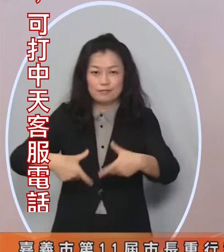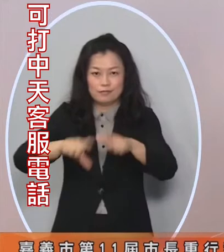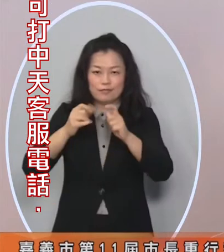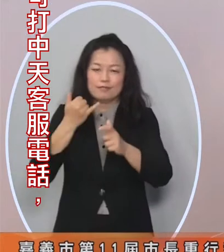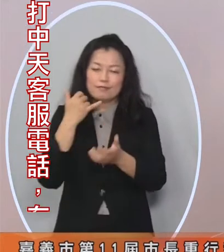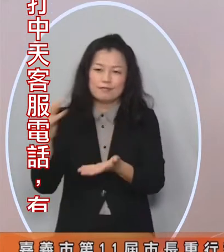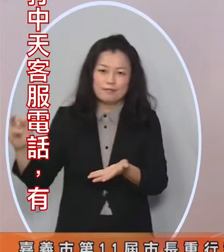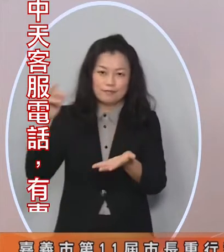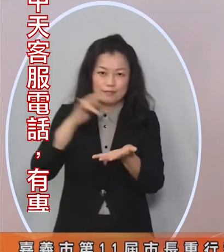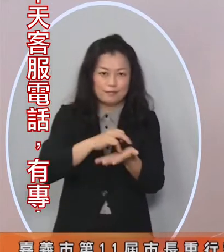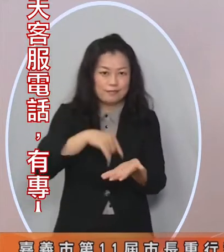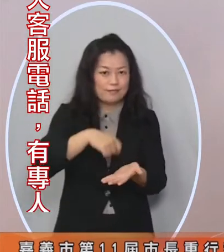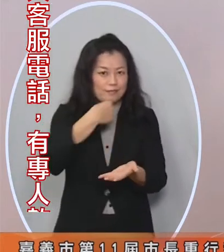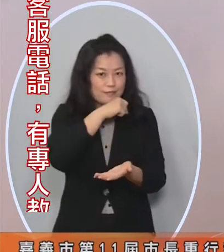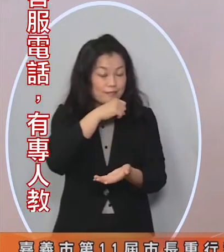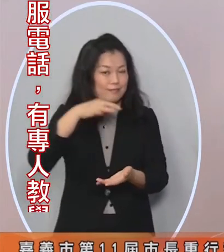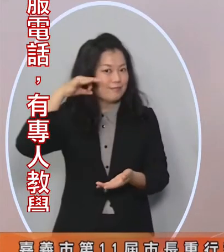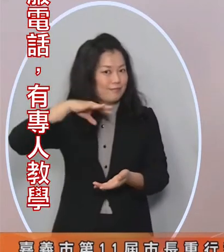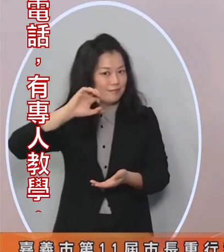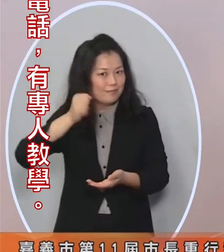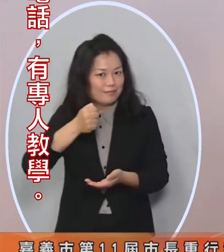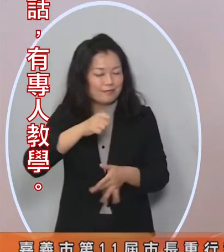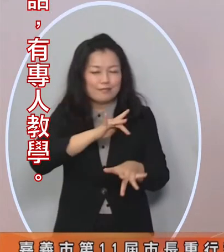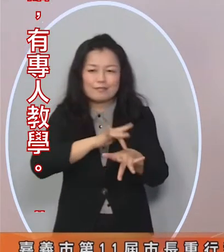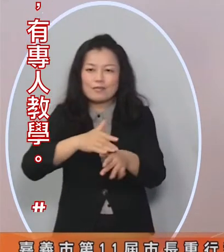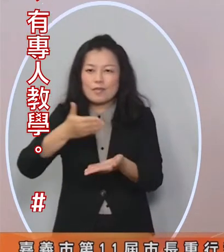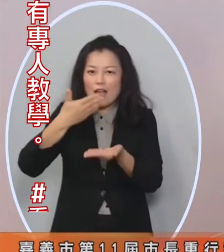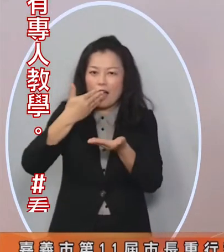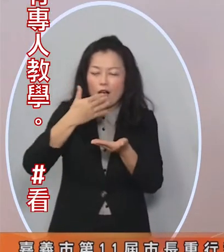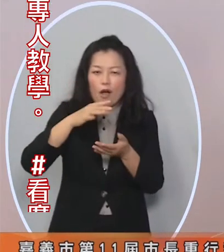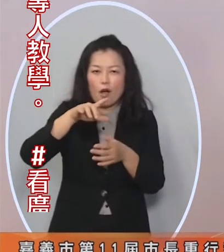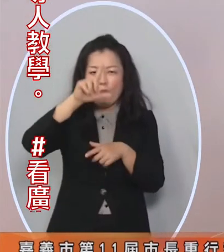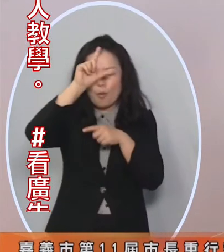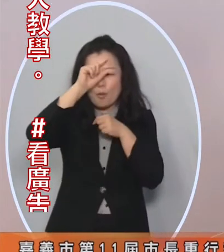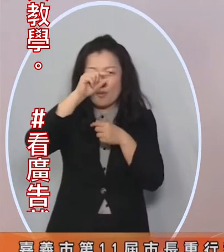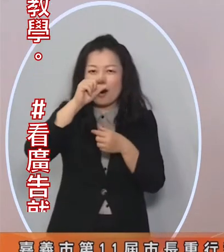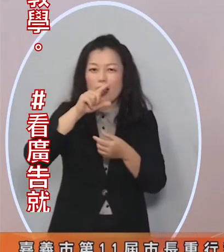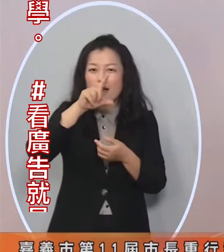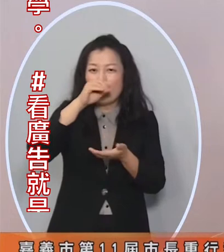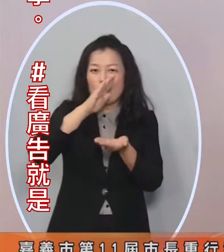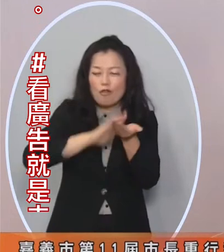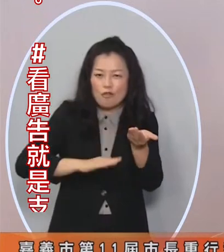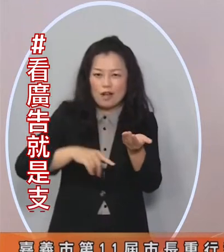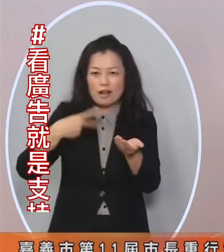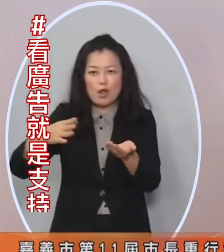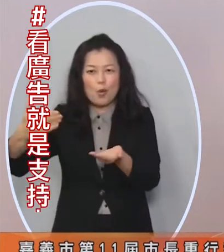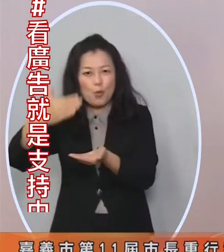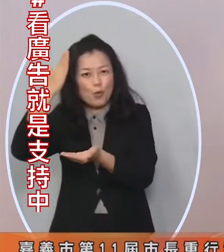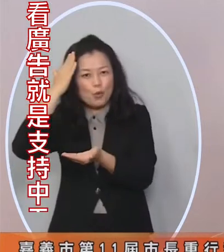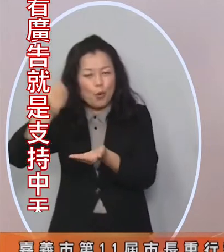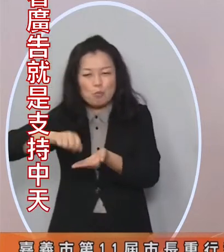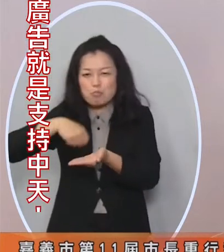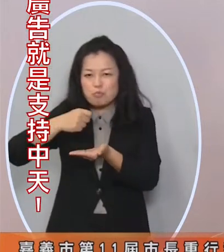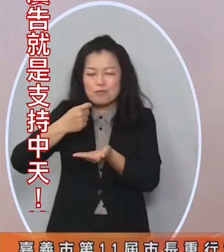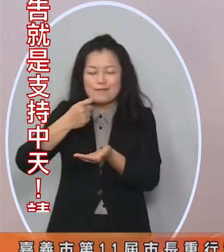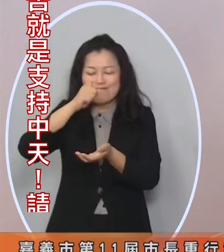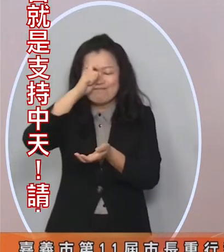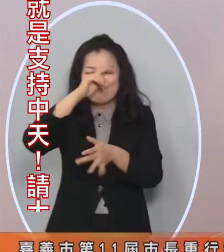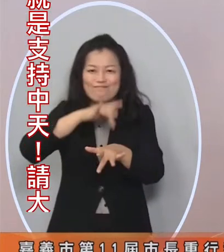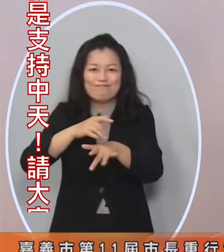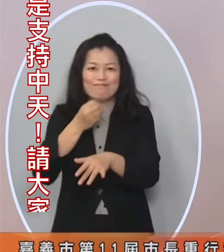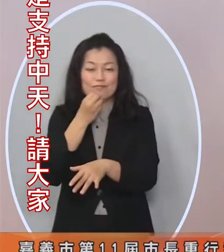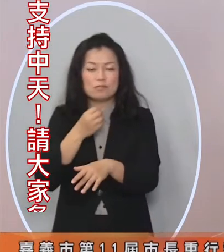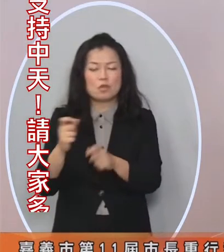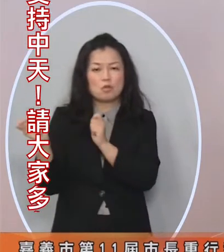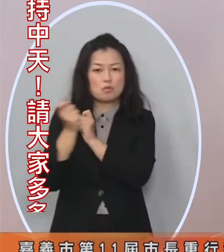鸡肉饭，吃吃看嘉义最有名的砂锅鱼头。然后最近又听到大陆